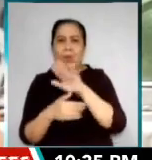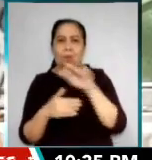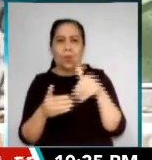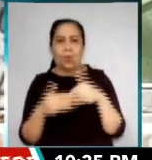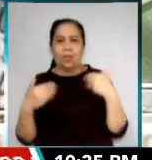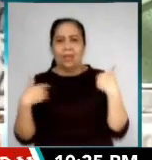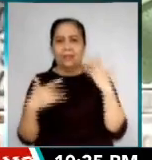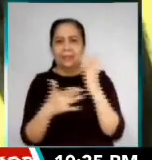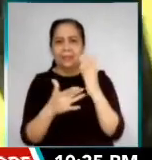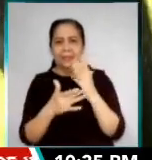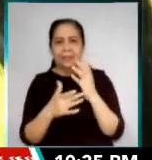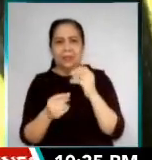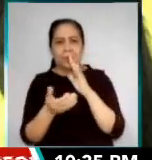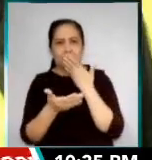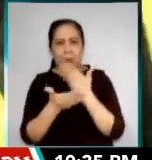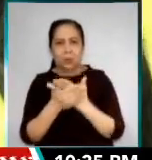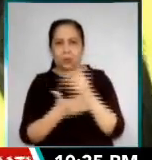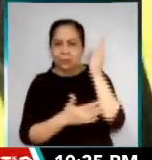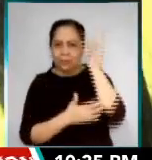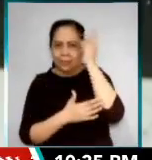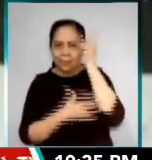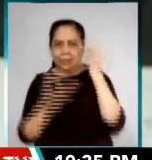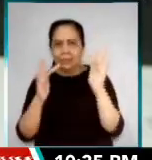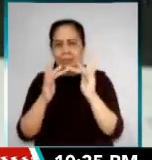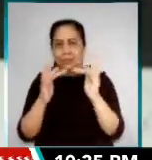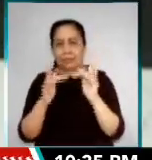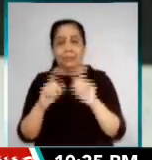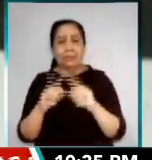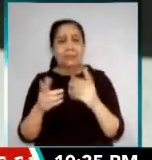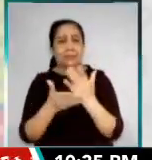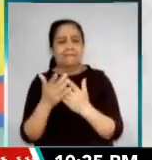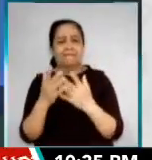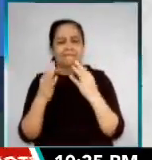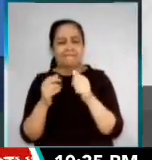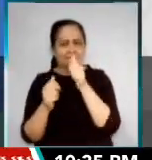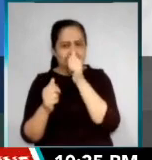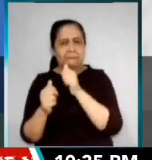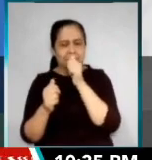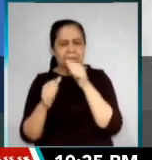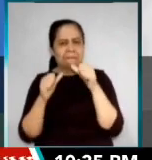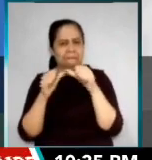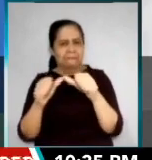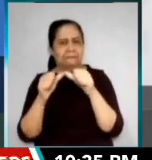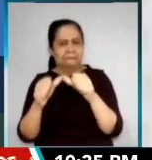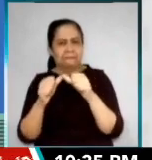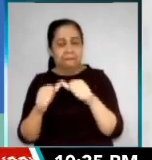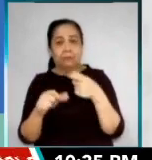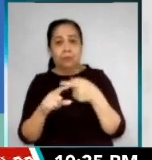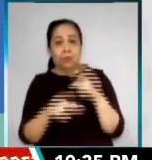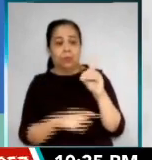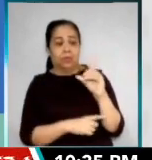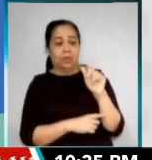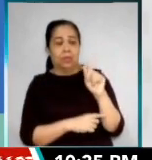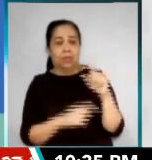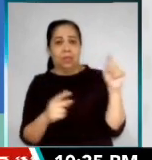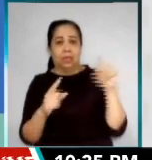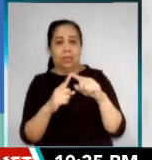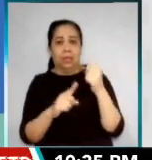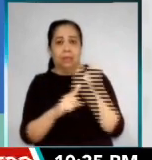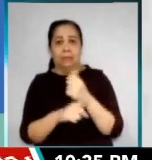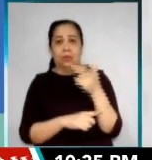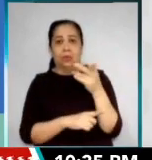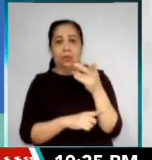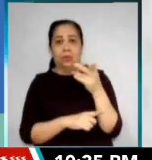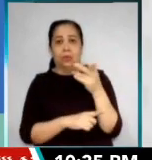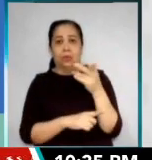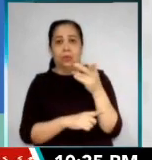internet connection. Pero marami pa rin namang piniling itawid ang distance learning. Sa datos ng DepEd hanggang nitong April 27, mahigit 3.5 milyon na